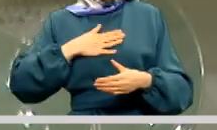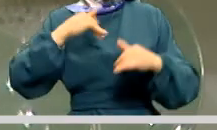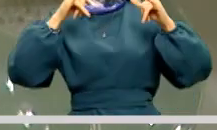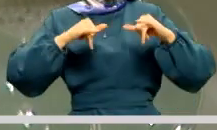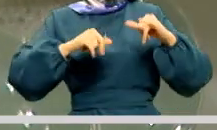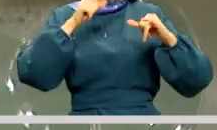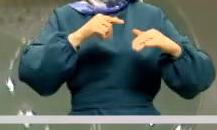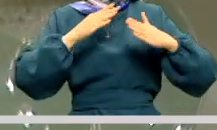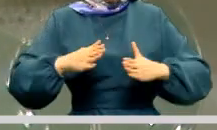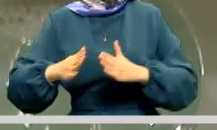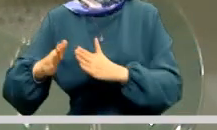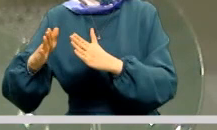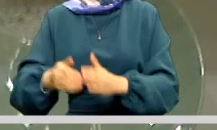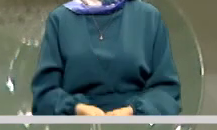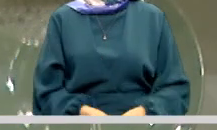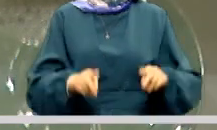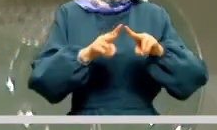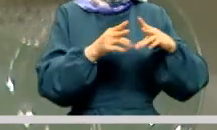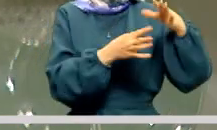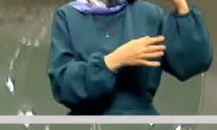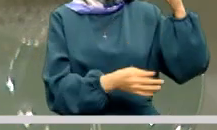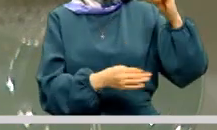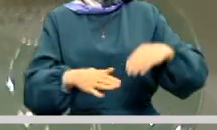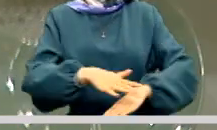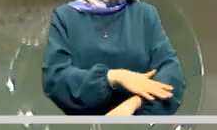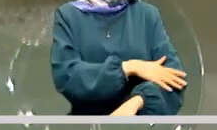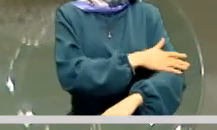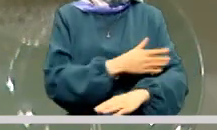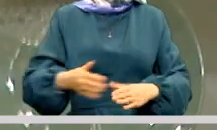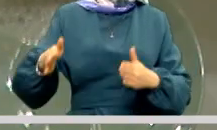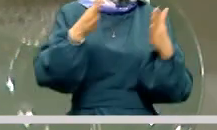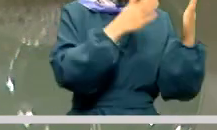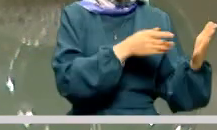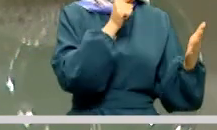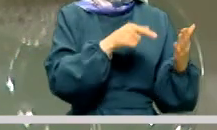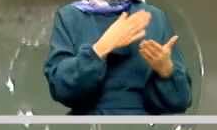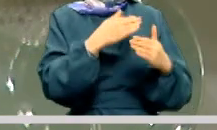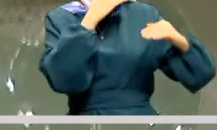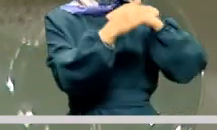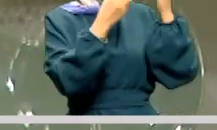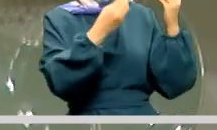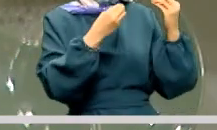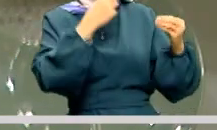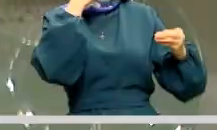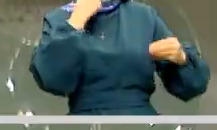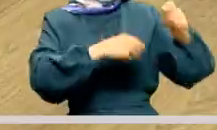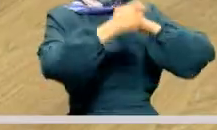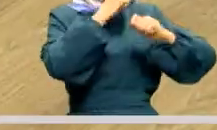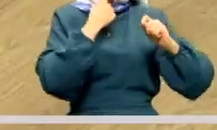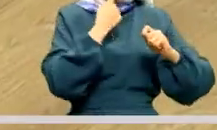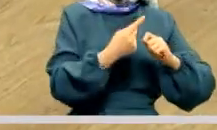sistemle devam edip işte Muaz bin Cebel sanıyorum Vali atıldığında topluma güzel ahlakla davran demesi Aslında hepsi